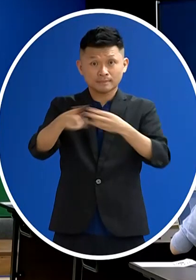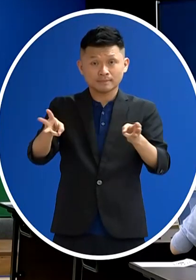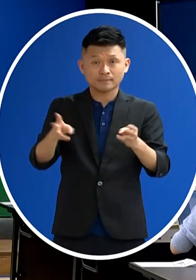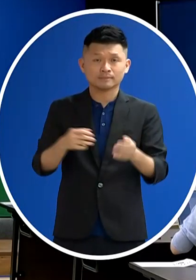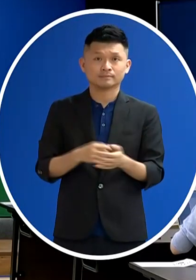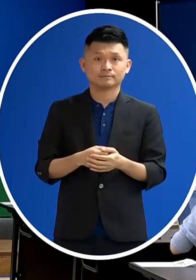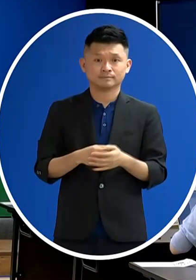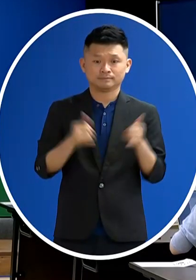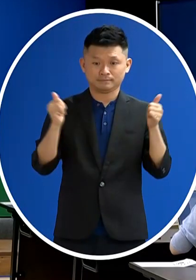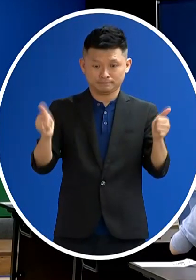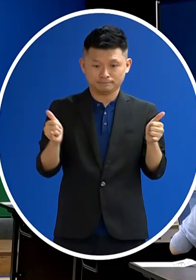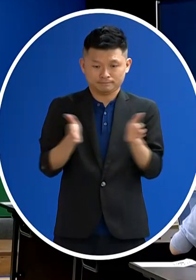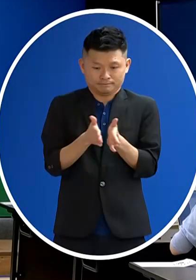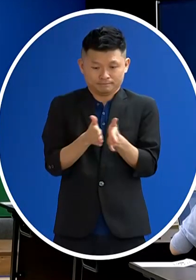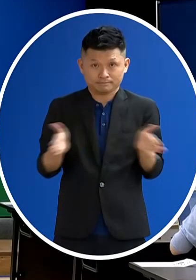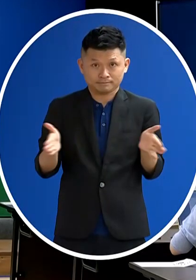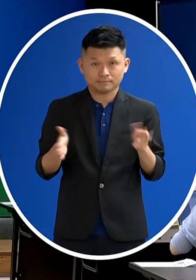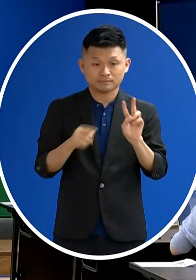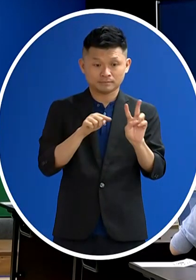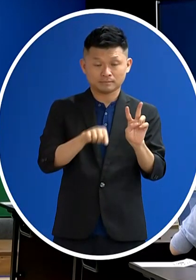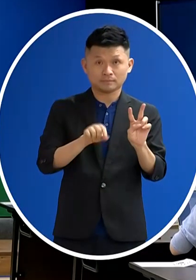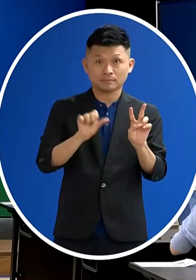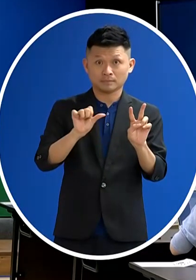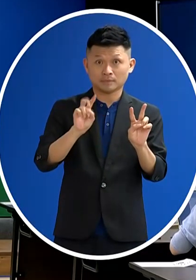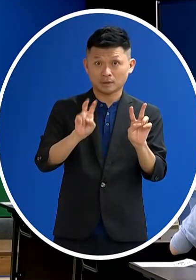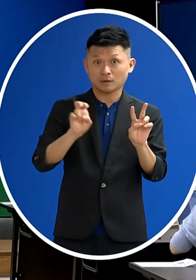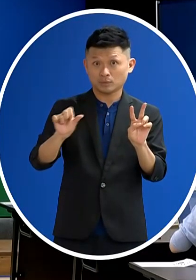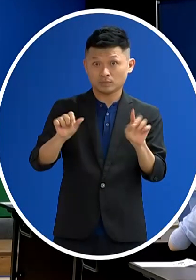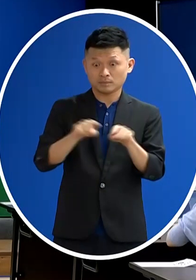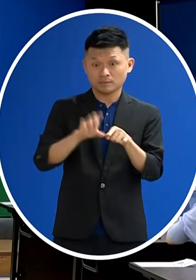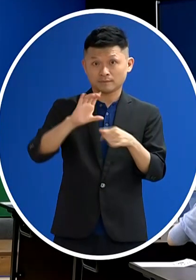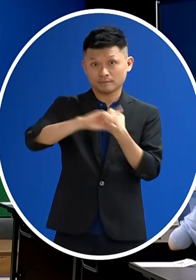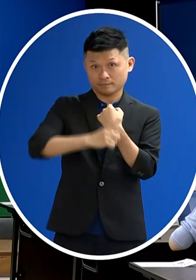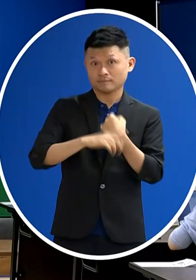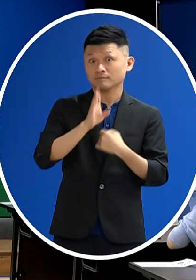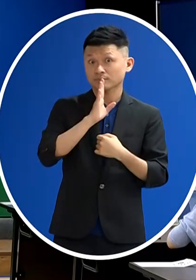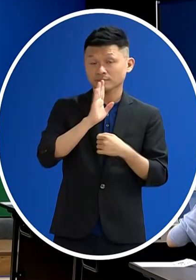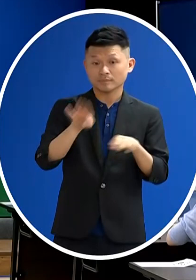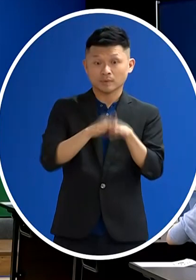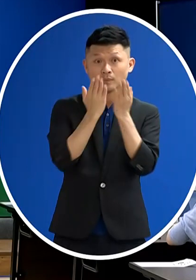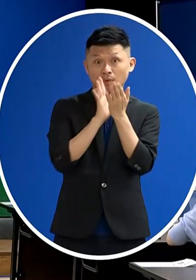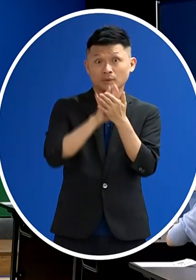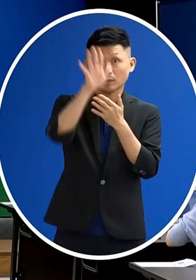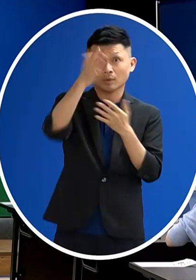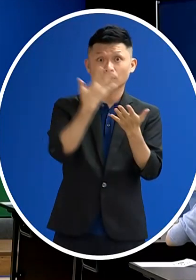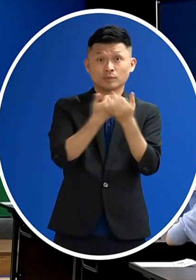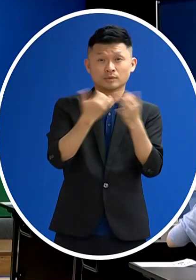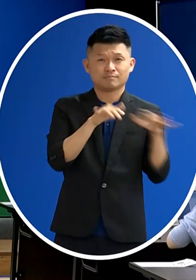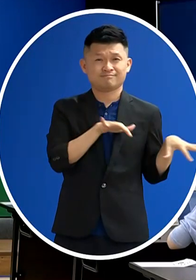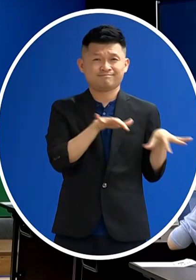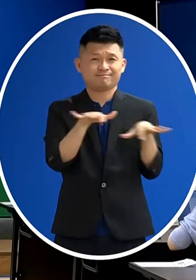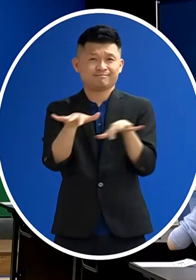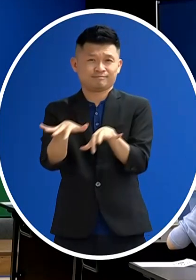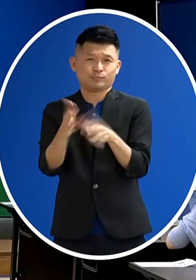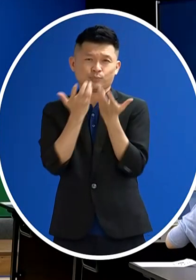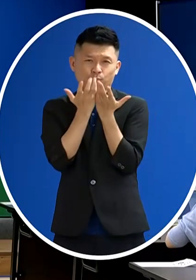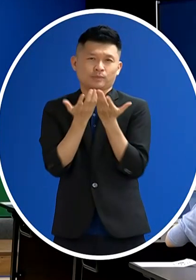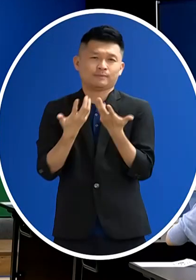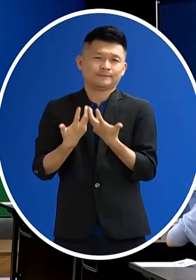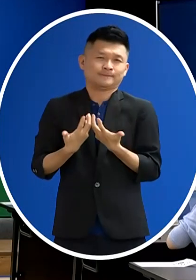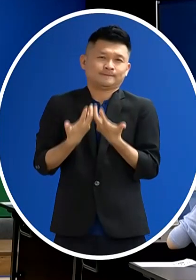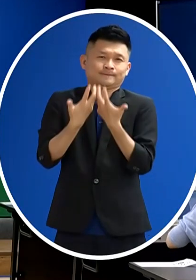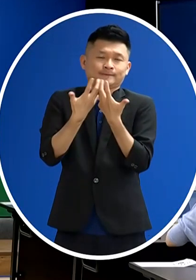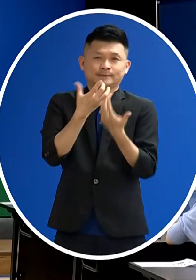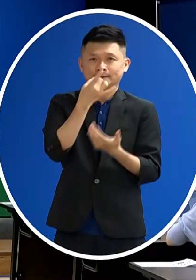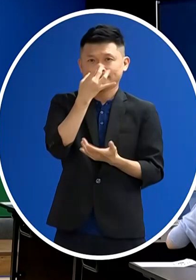人间隔是2.25平方公尺，不过开学之后将有更多学生要到安亲班，这样可能会塞不下，那